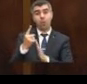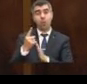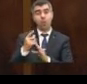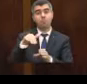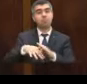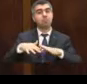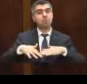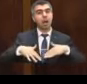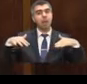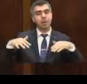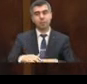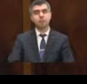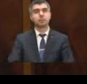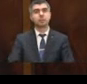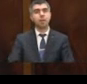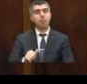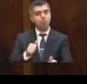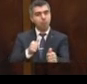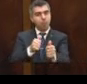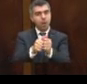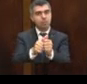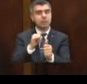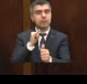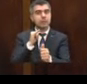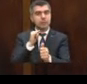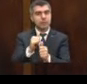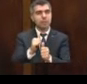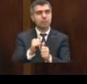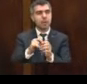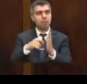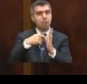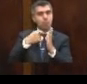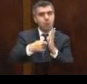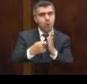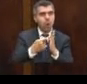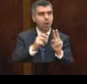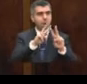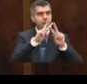البرلمانية ومواكبتها اليومية بالتشريع والتقييم والمراقبة